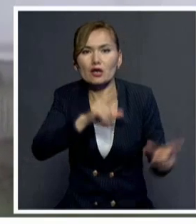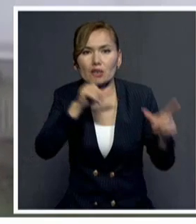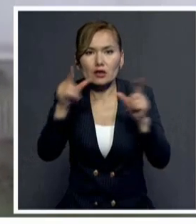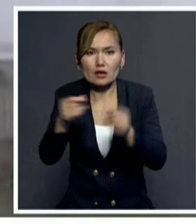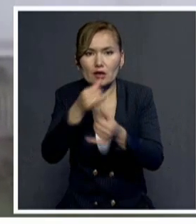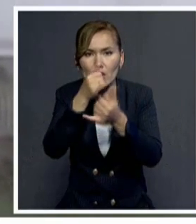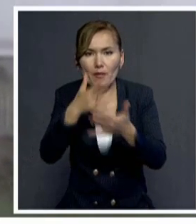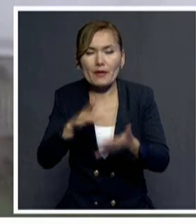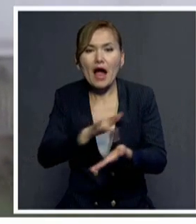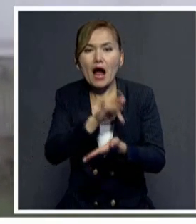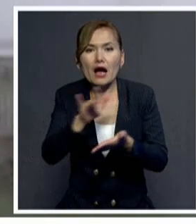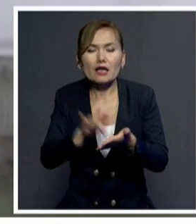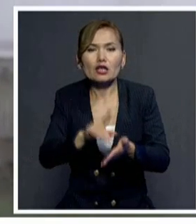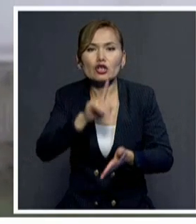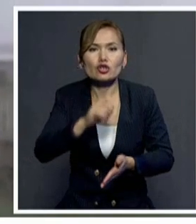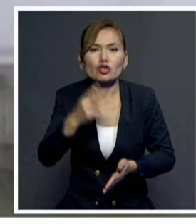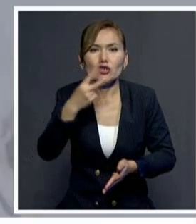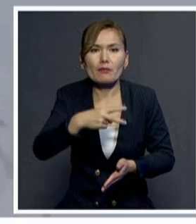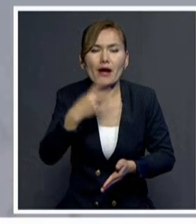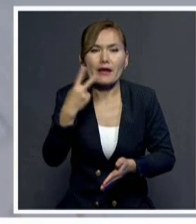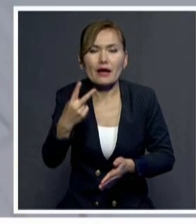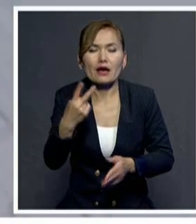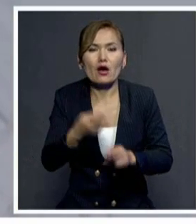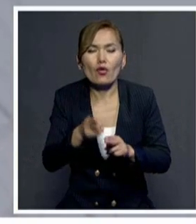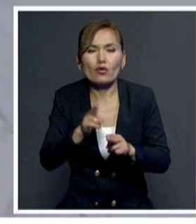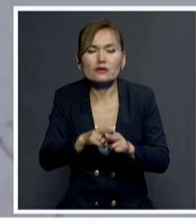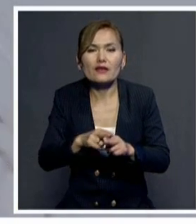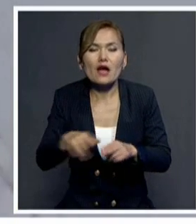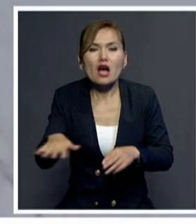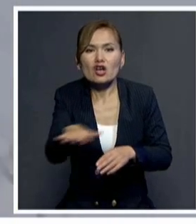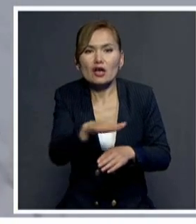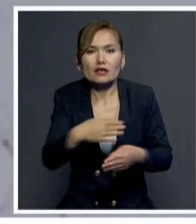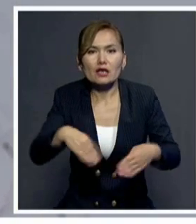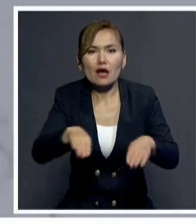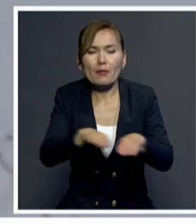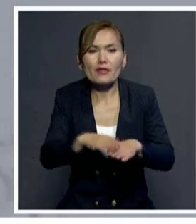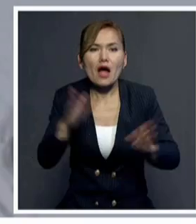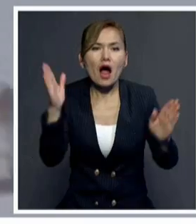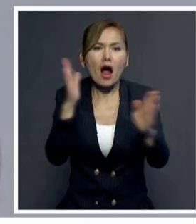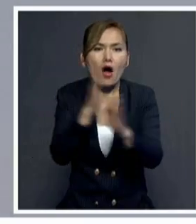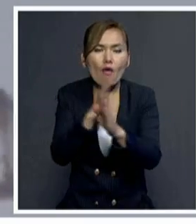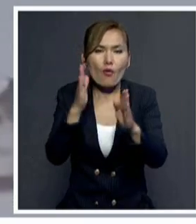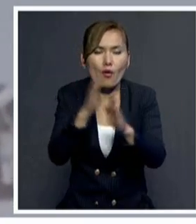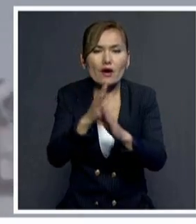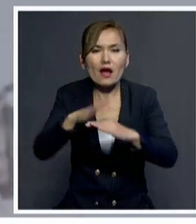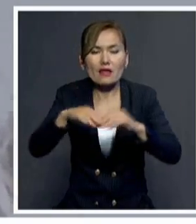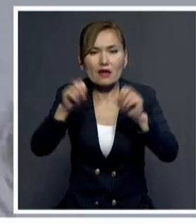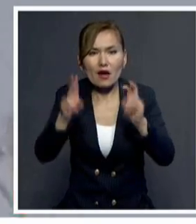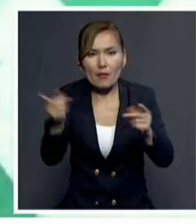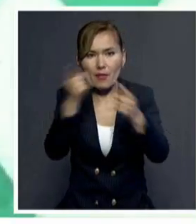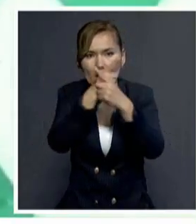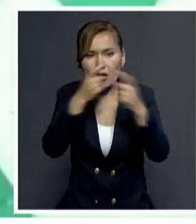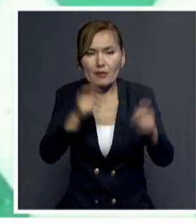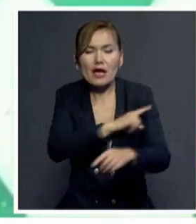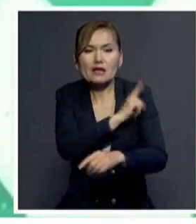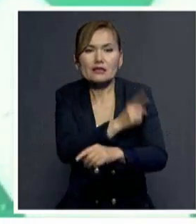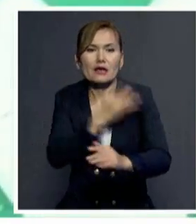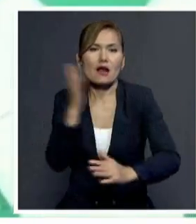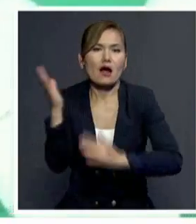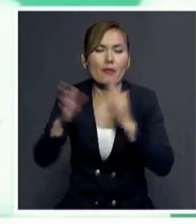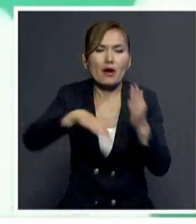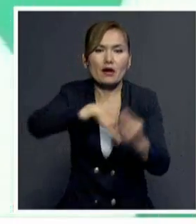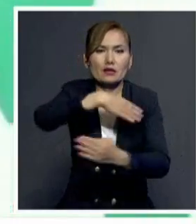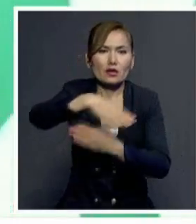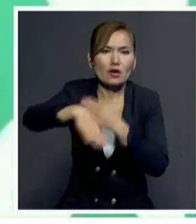доғарылып, қаладағы 122 саябақ келушілер үшін жабылды. Ауа райын бақылаушылардың болжамынша, дауыл күші